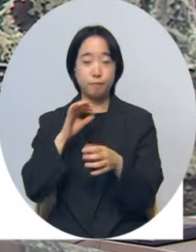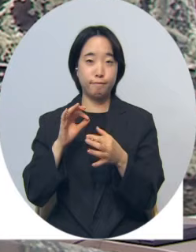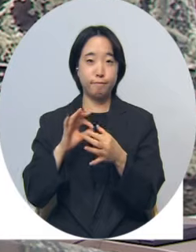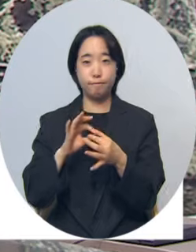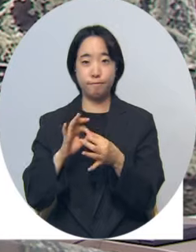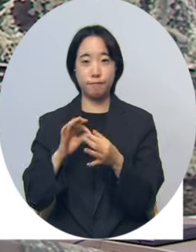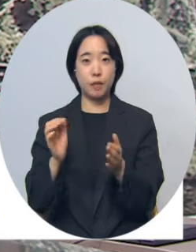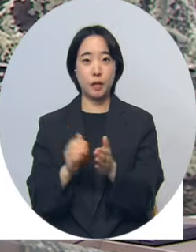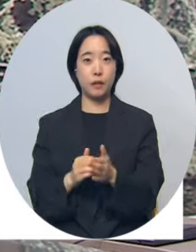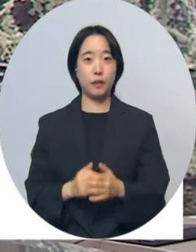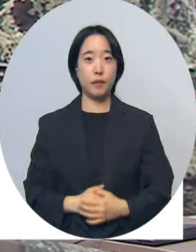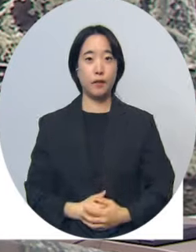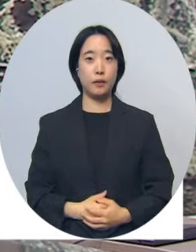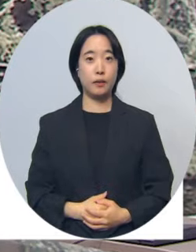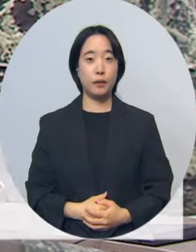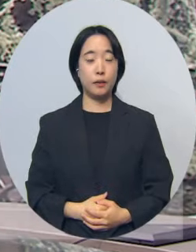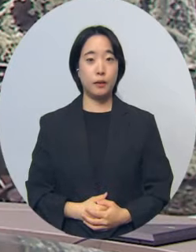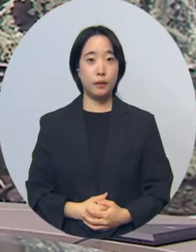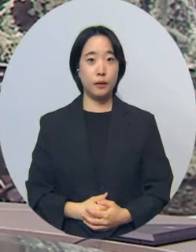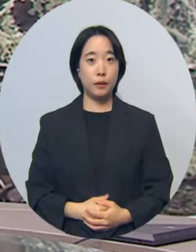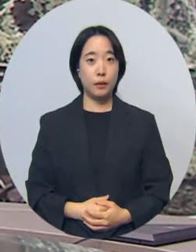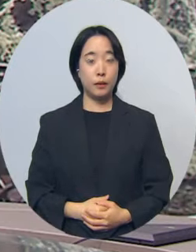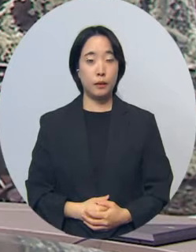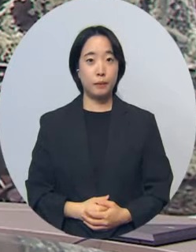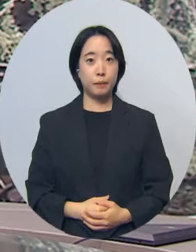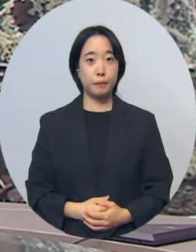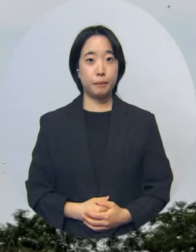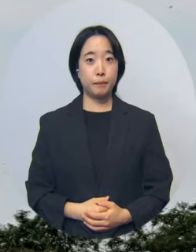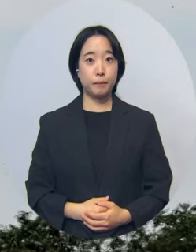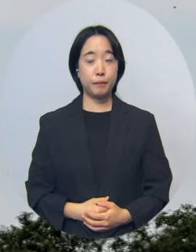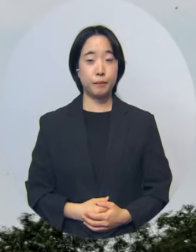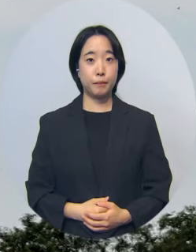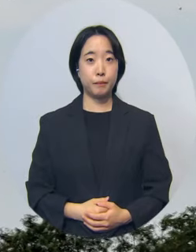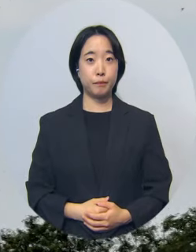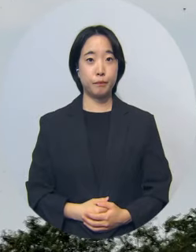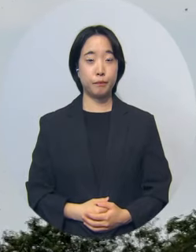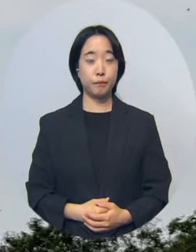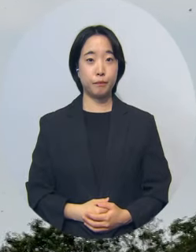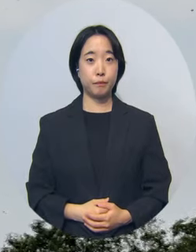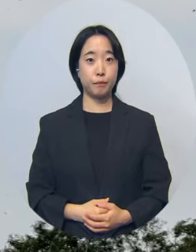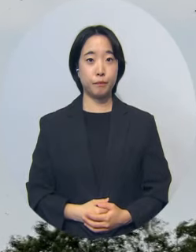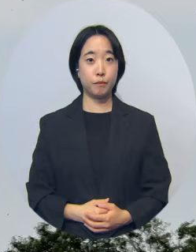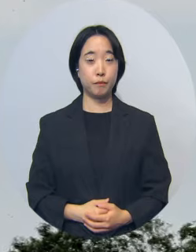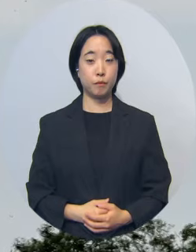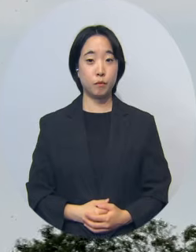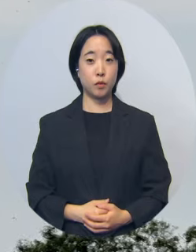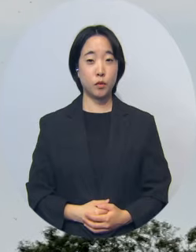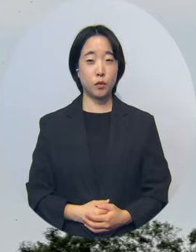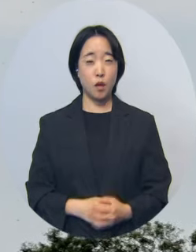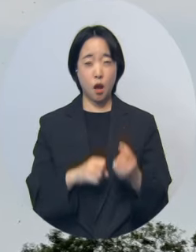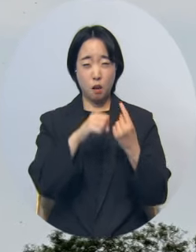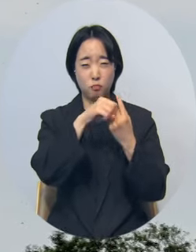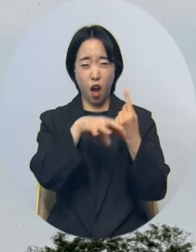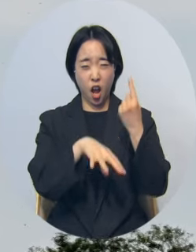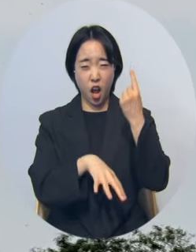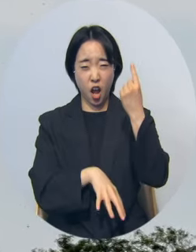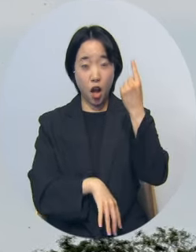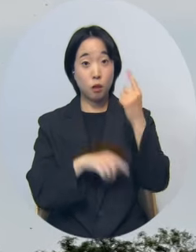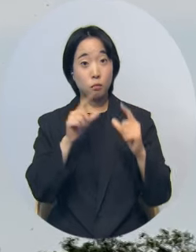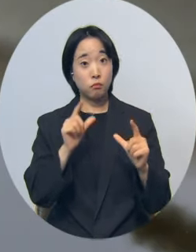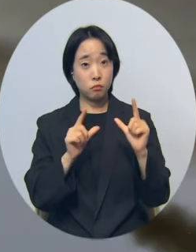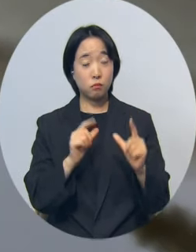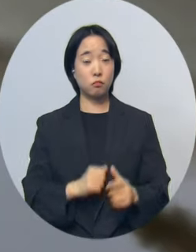강조했습니다. 김현아 기자가 보도합니다. 화염과 함께 포탄이 솟구쳐